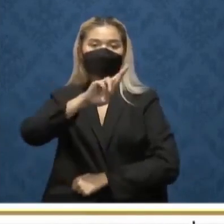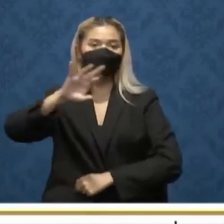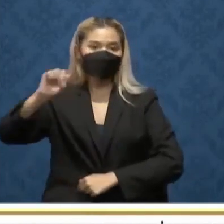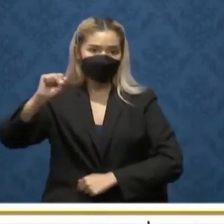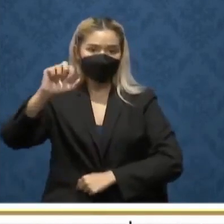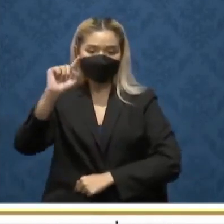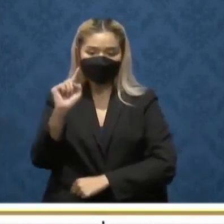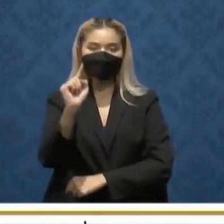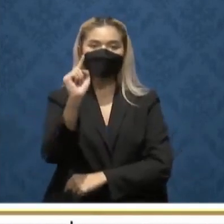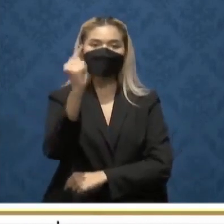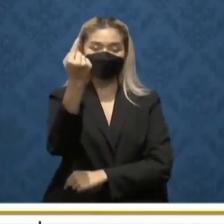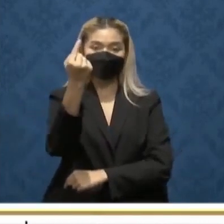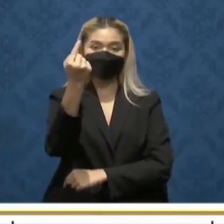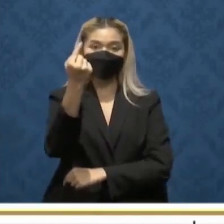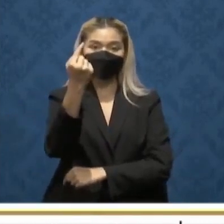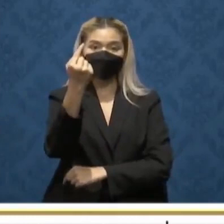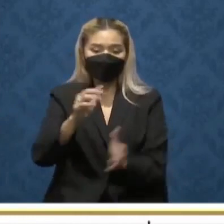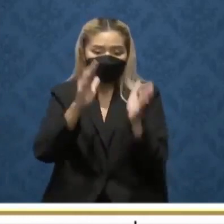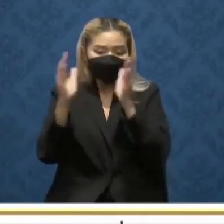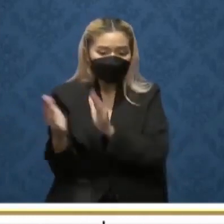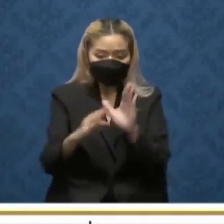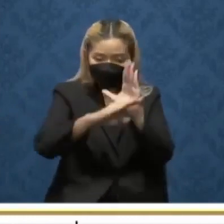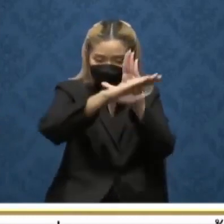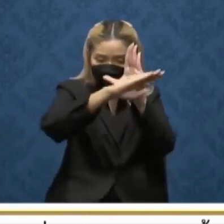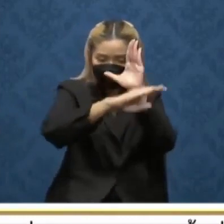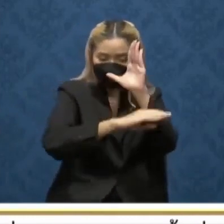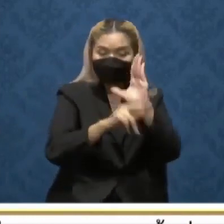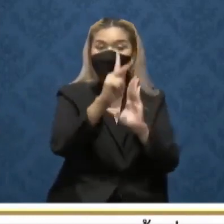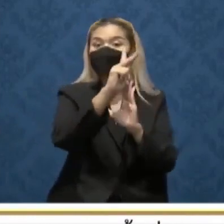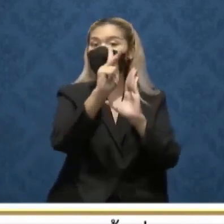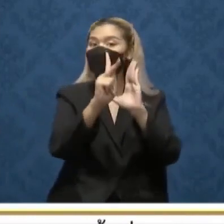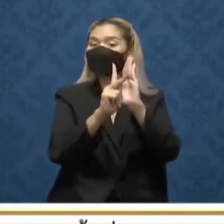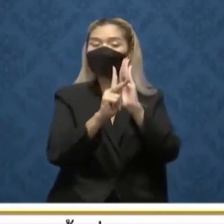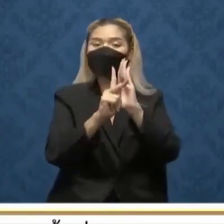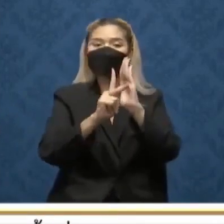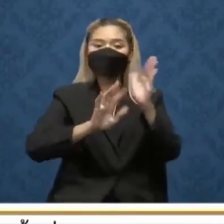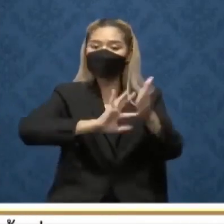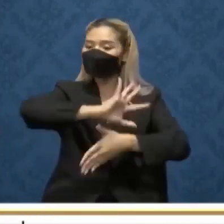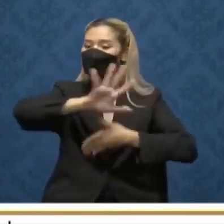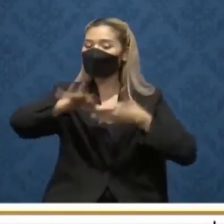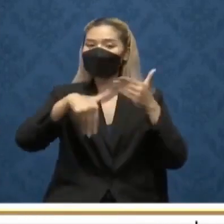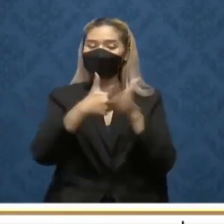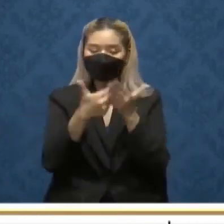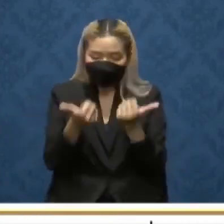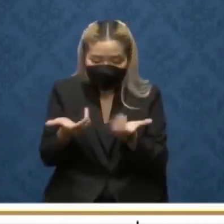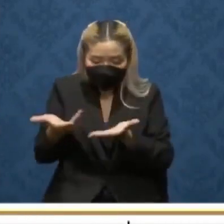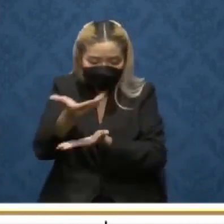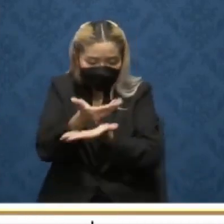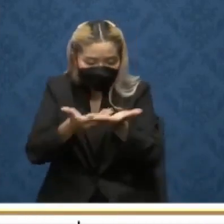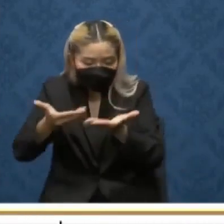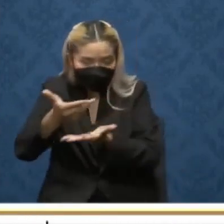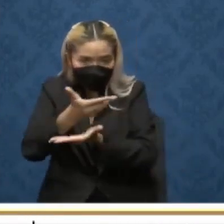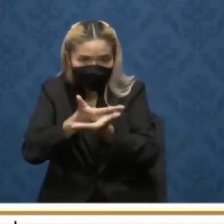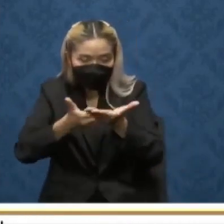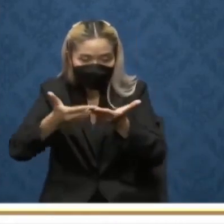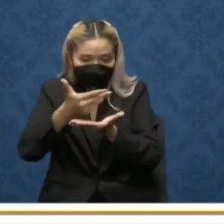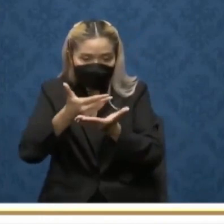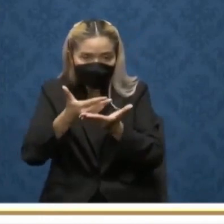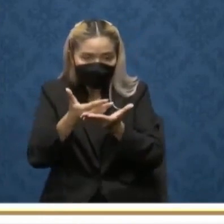นึ่งในกระบวนการนิติบัญญัติที่กฎหมายทุกฉบับจะได้รับการพิจารณาอย่างมีประสิทธิภ